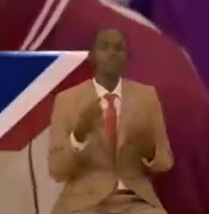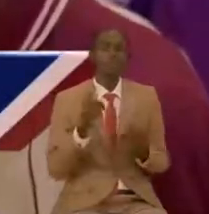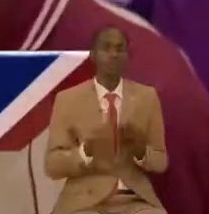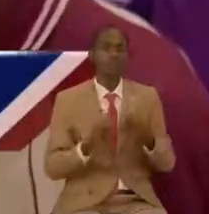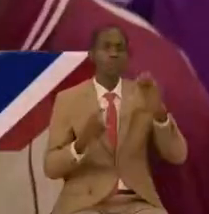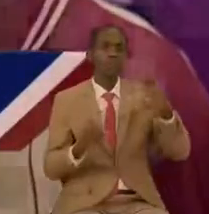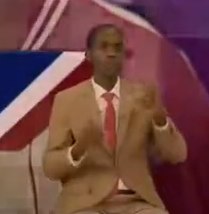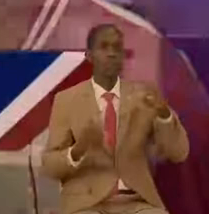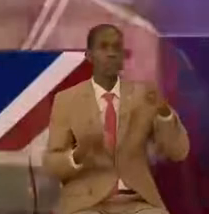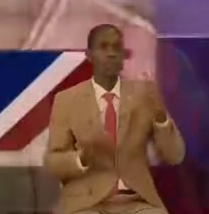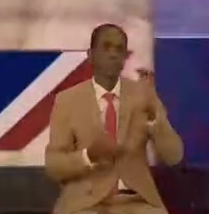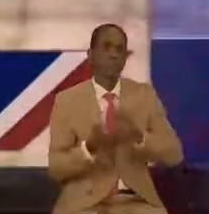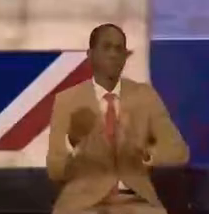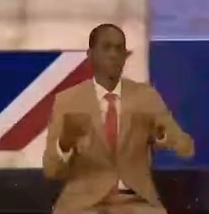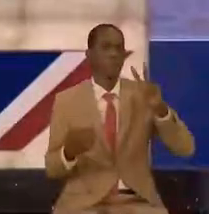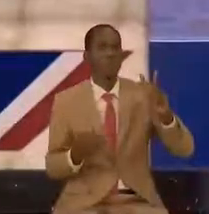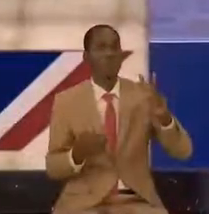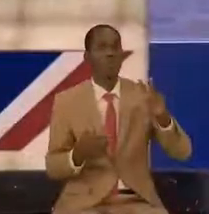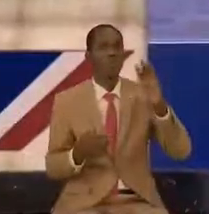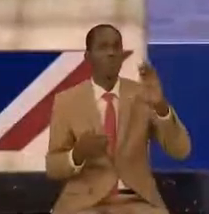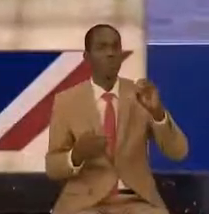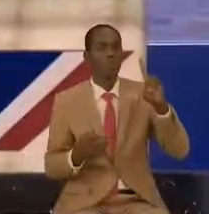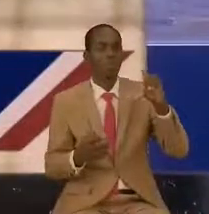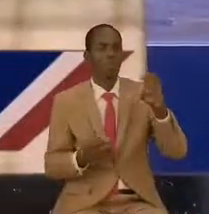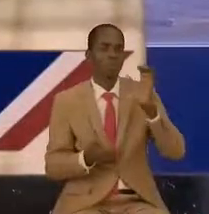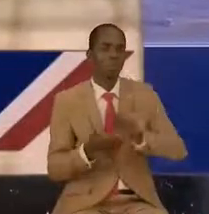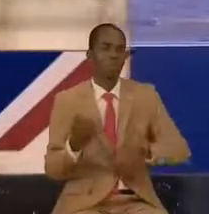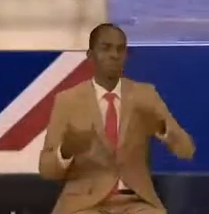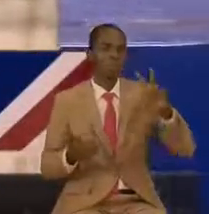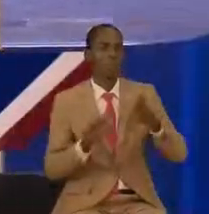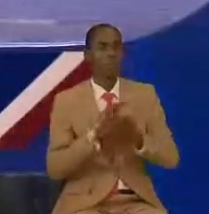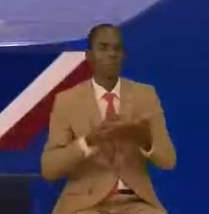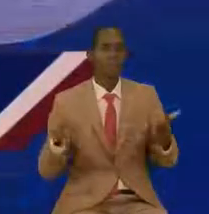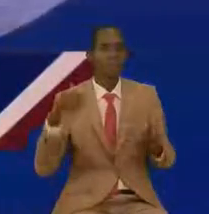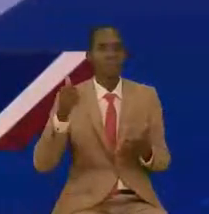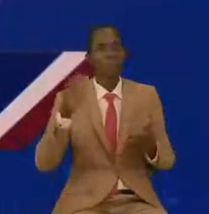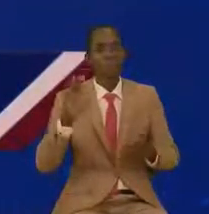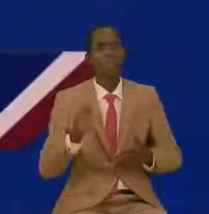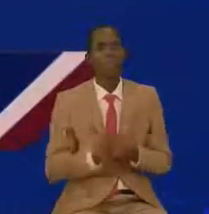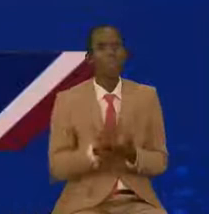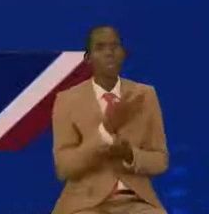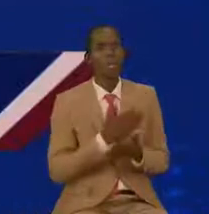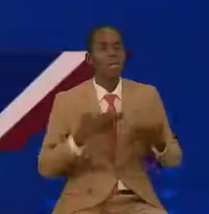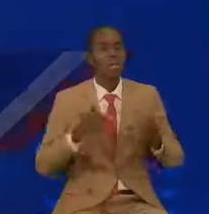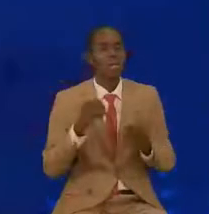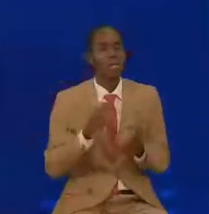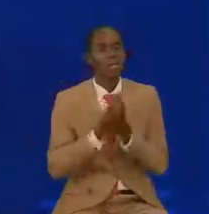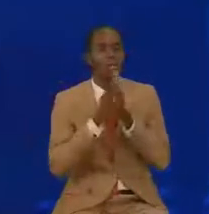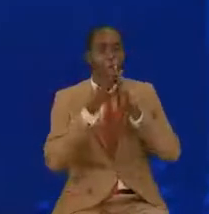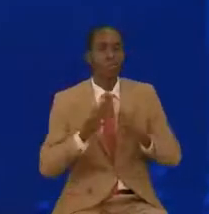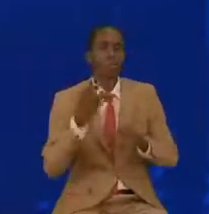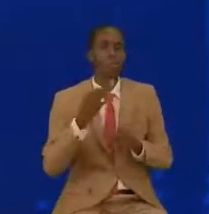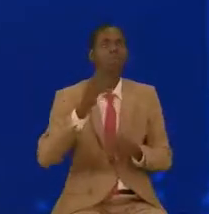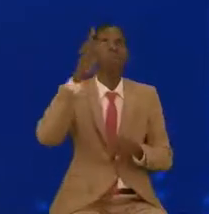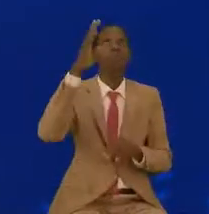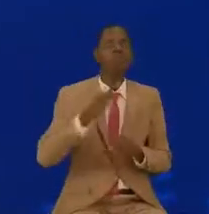Nous allons aux Colossiens. Allons aux Colossiens. Colossiens 3, verset 15. Et que la paix